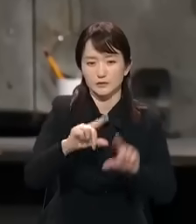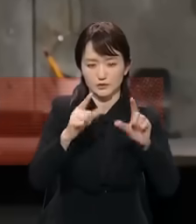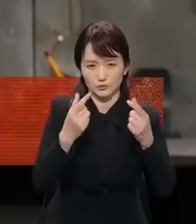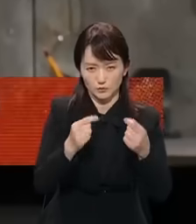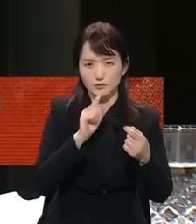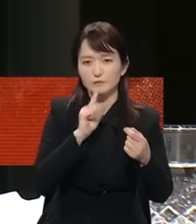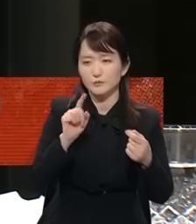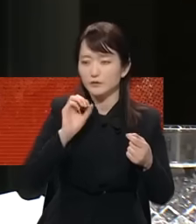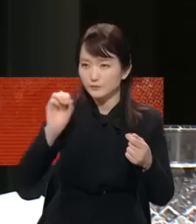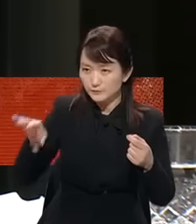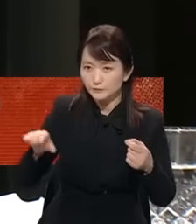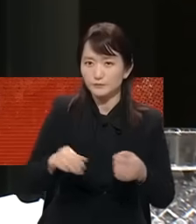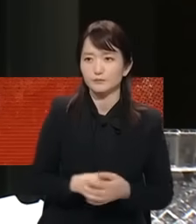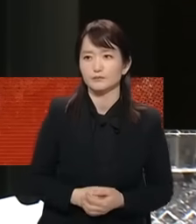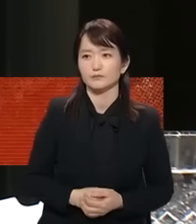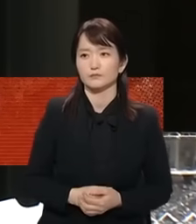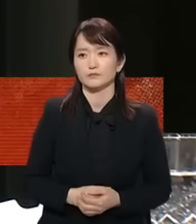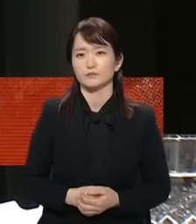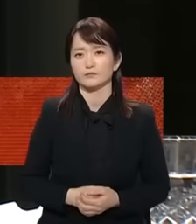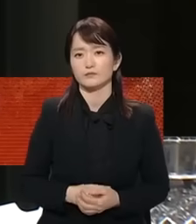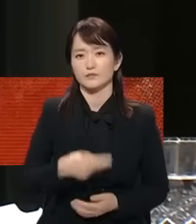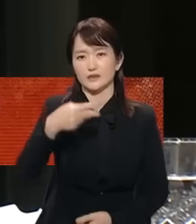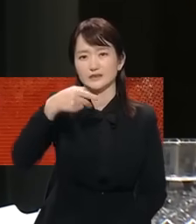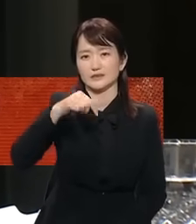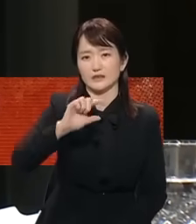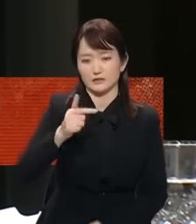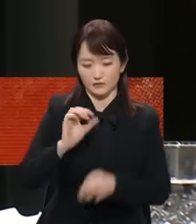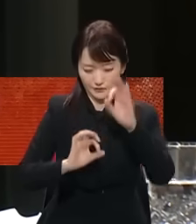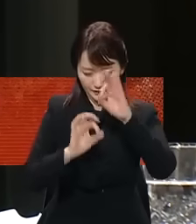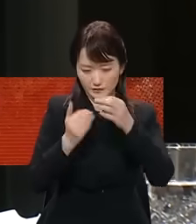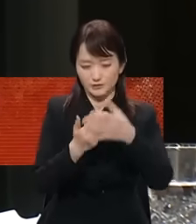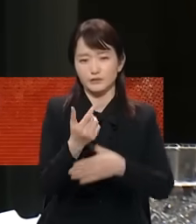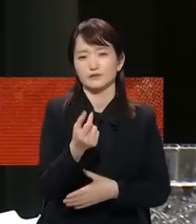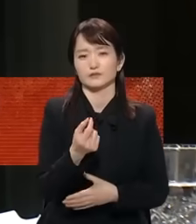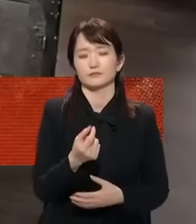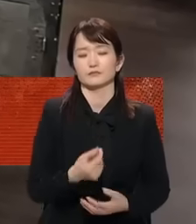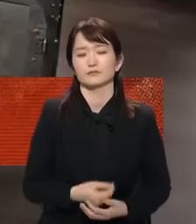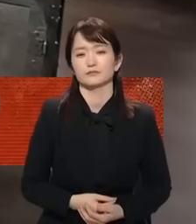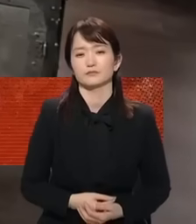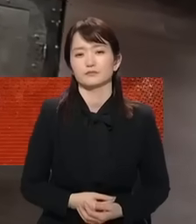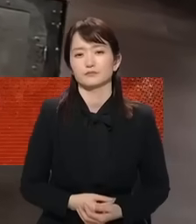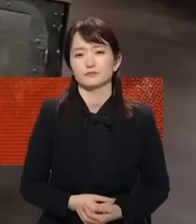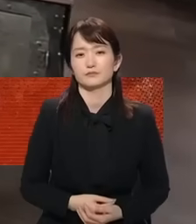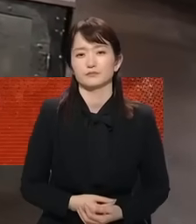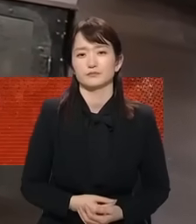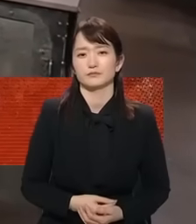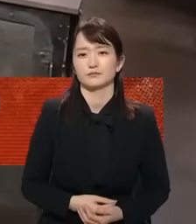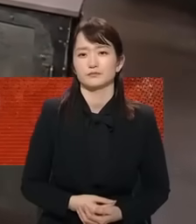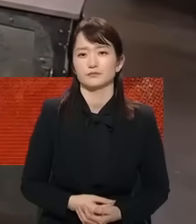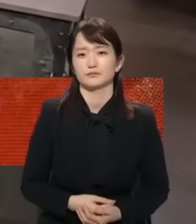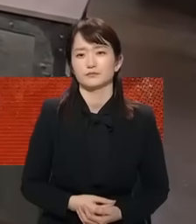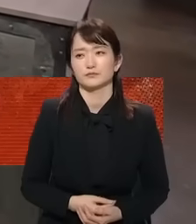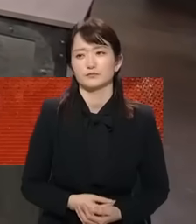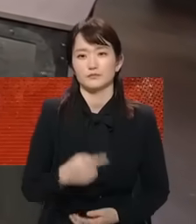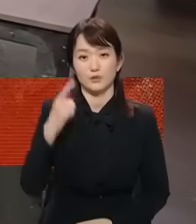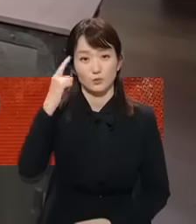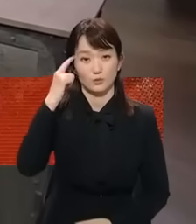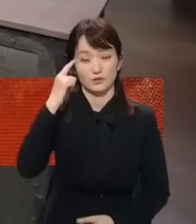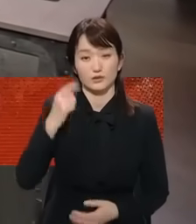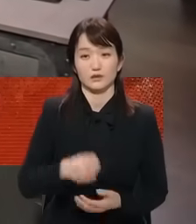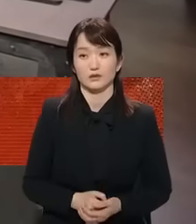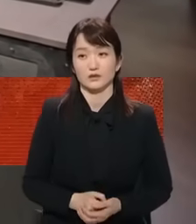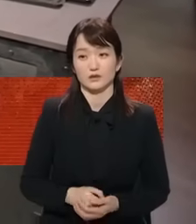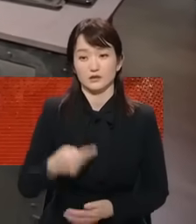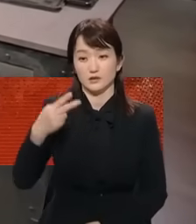합니다지 이건 사건인 거 같은데요 예 이거는 뭐 사건으로 봐야 되는 그런 상황입니다 왜 그러냐면 사라진